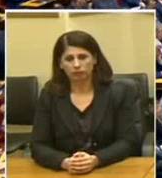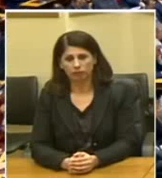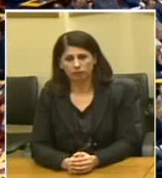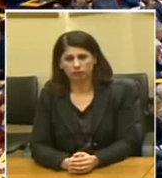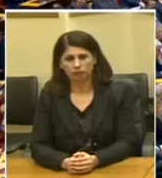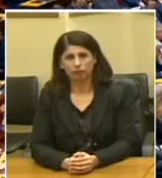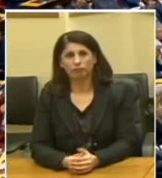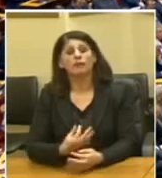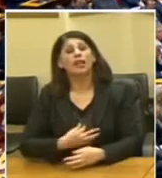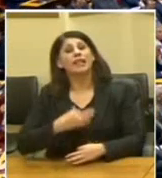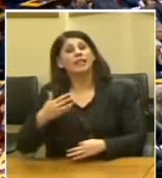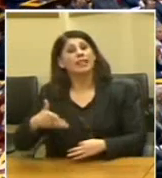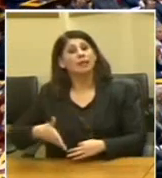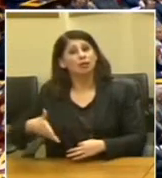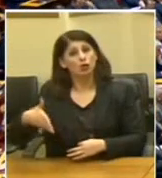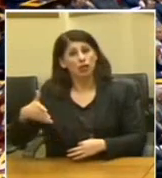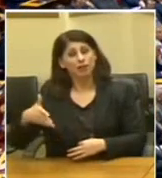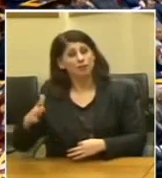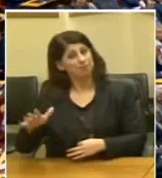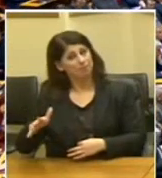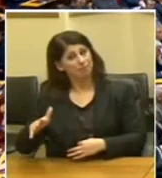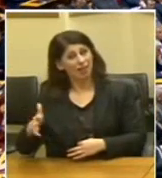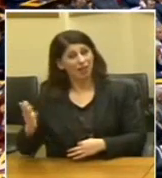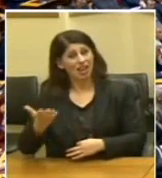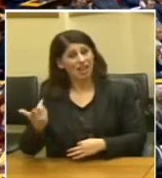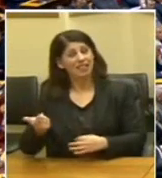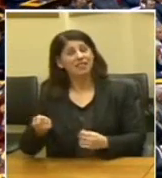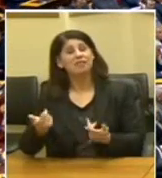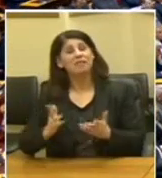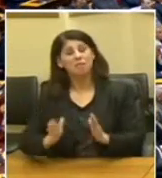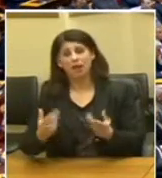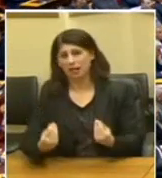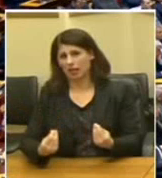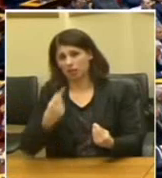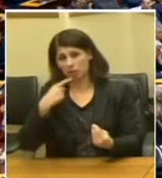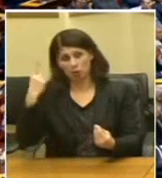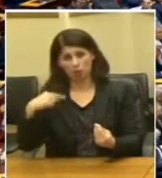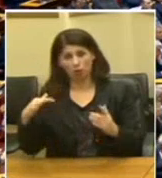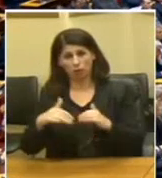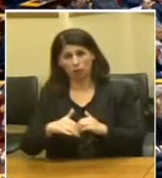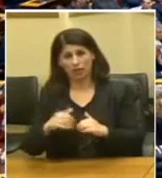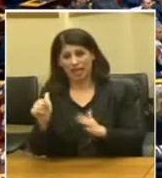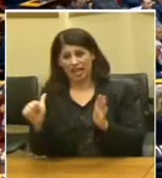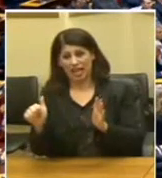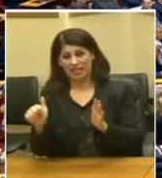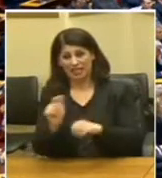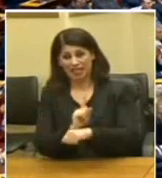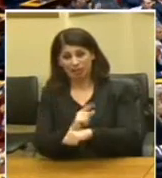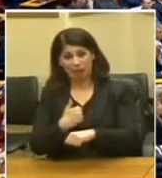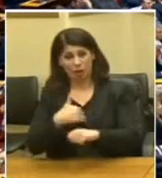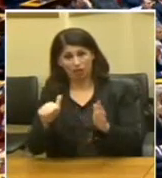Κύριε Μητσοτάκη, μάλλον κάτι δεν πήγε καλά στην προηγούμενη συνεδρίαση. Είχατε μιλήσει περίπου 60 λεπτά, εγώ